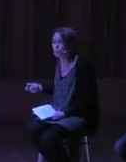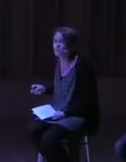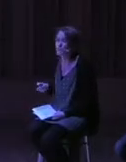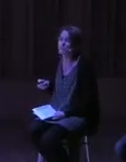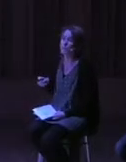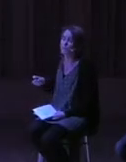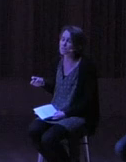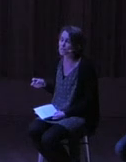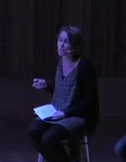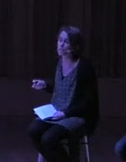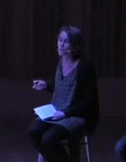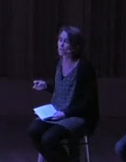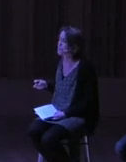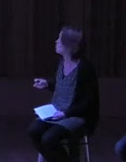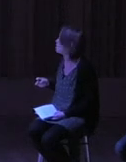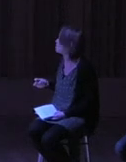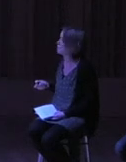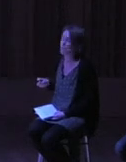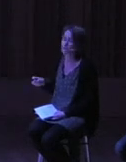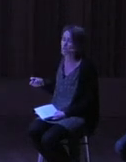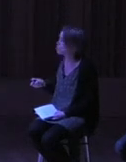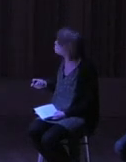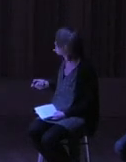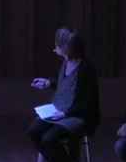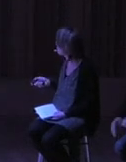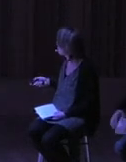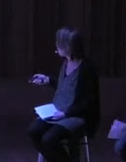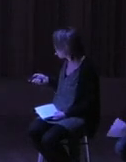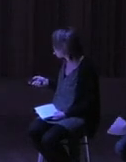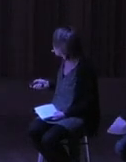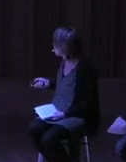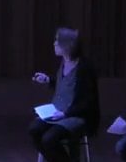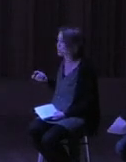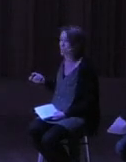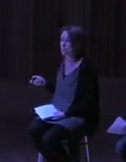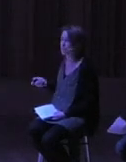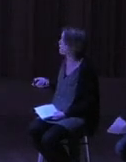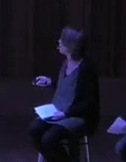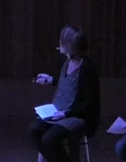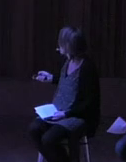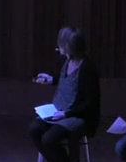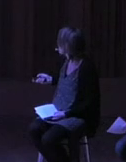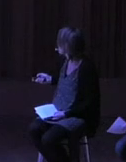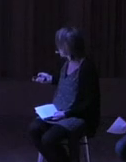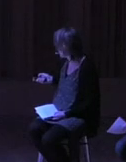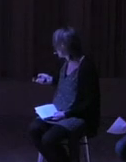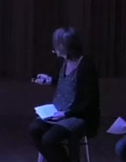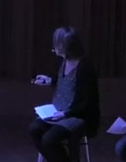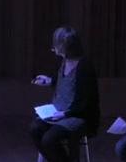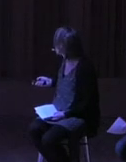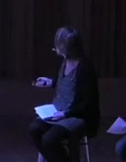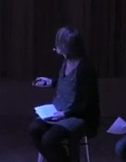sistemes de biodiversitat i els cicles, diguéssim, de pluges, no? Amb tot això es poden implementar